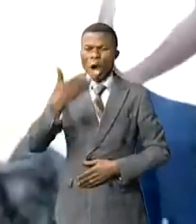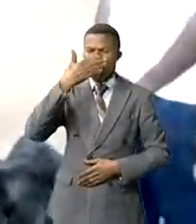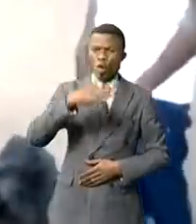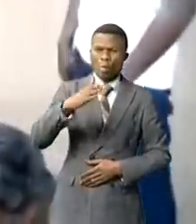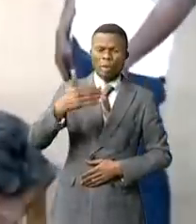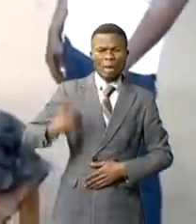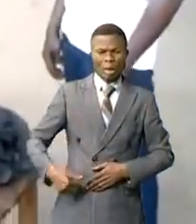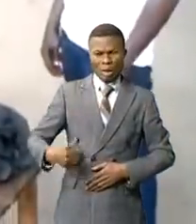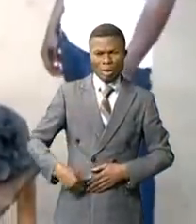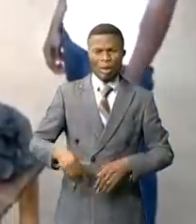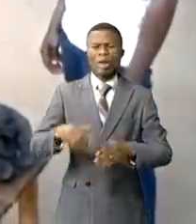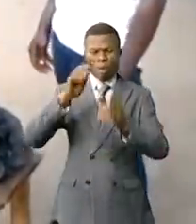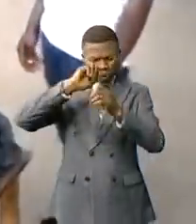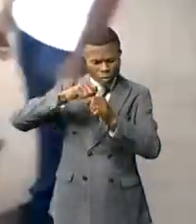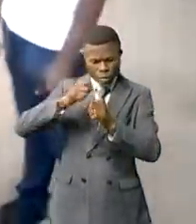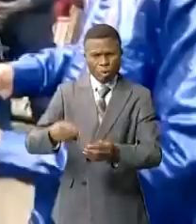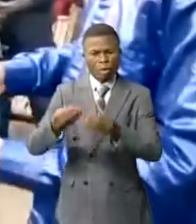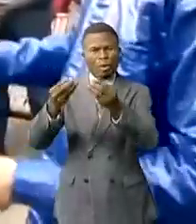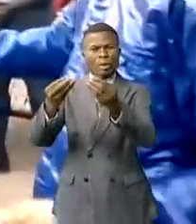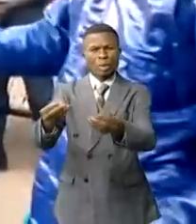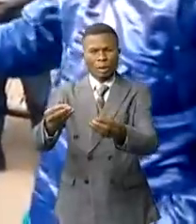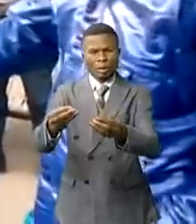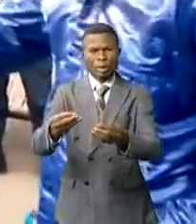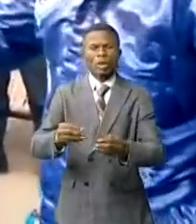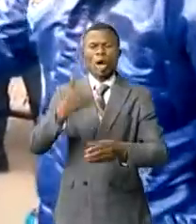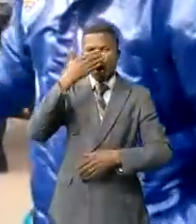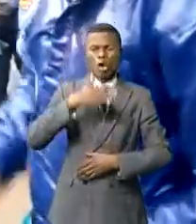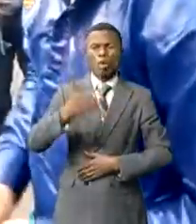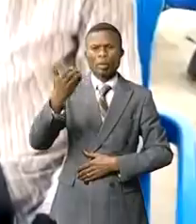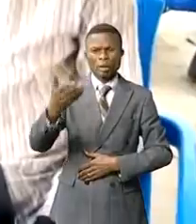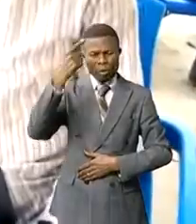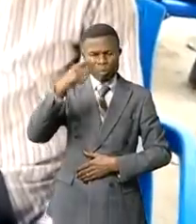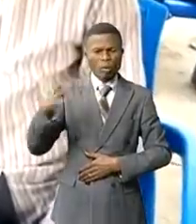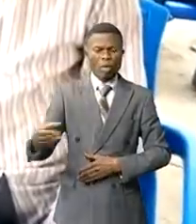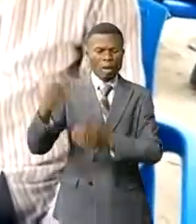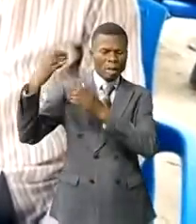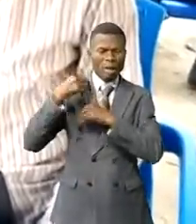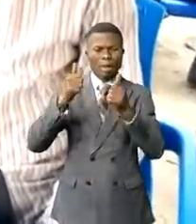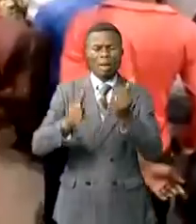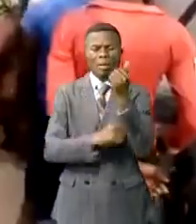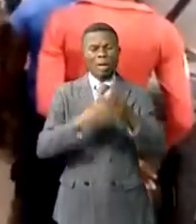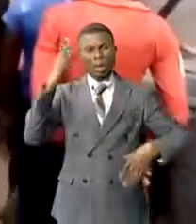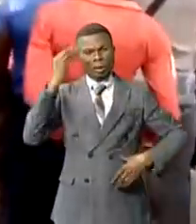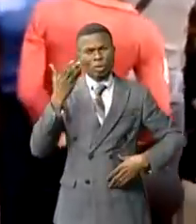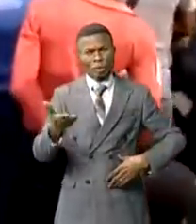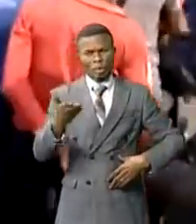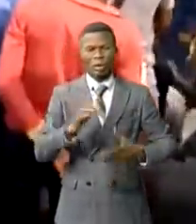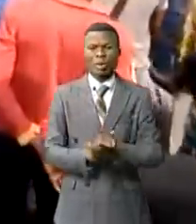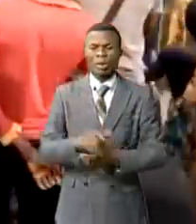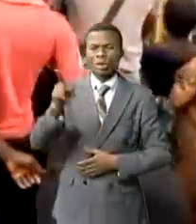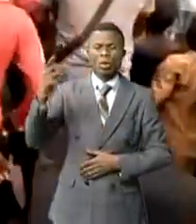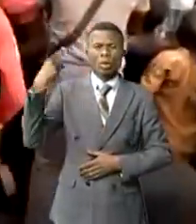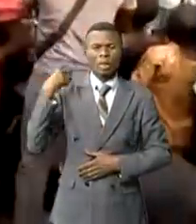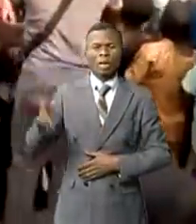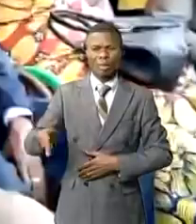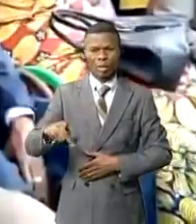des laboratoires et autres ont été dotés aux structures de santé pour la bonne prise en charge des malades. L'honorable Clovis Noumbi Noumbi